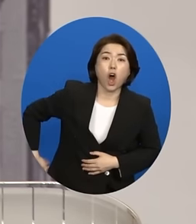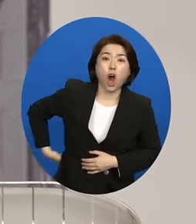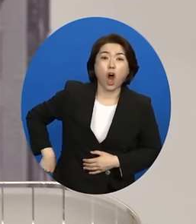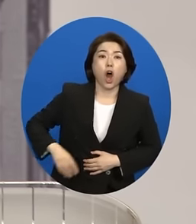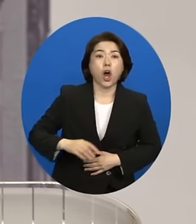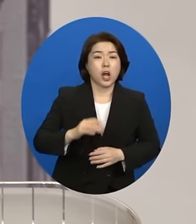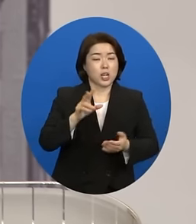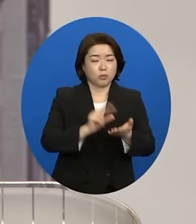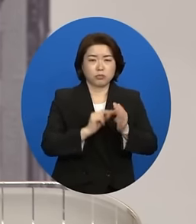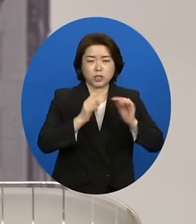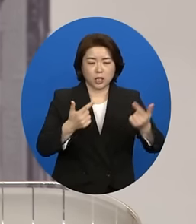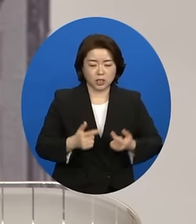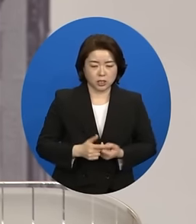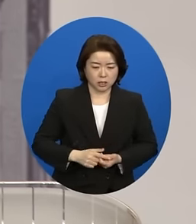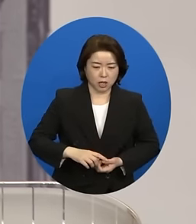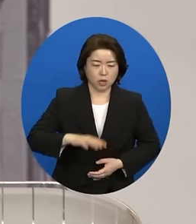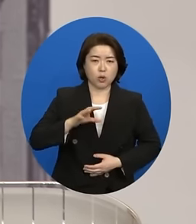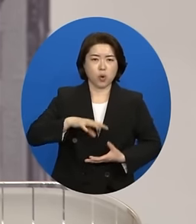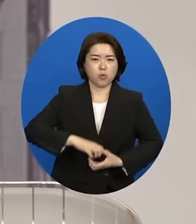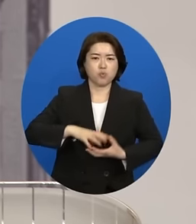위암 말기예요. 위암 말기.